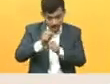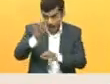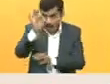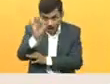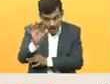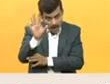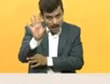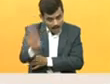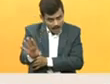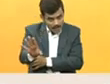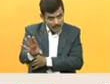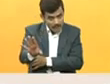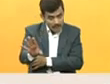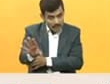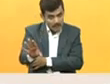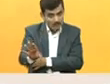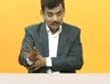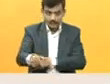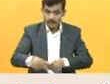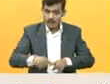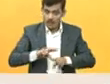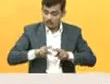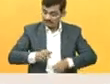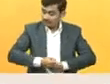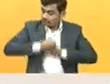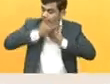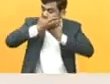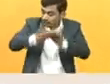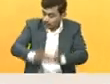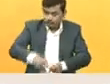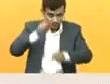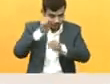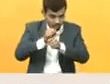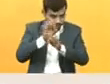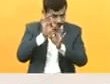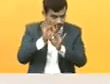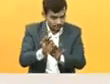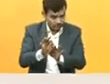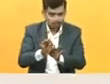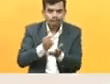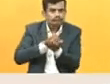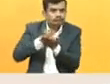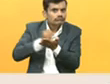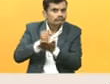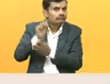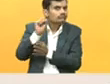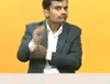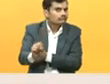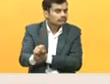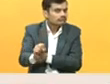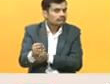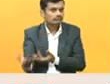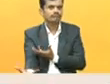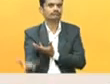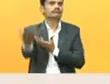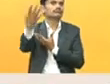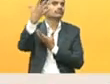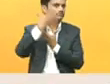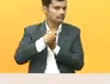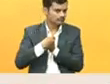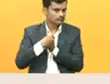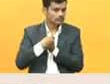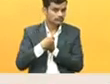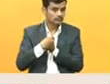रहा होता है, कर्तव्य भावना को सर्वोपरि रखता है, तो उसके प्रयासों को सामने लाने का